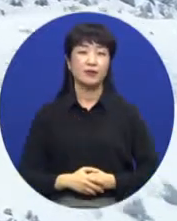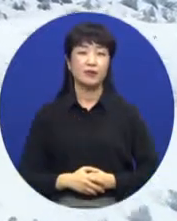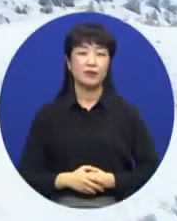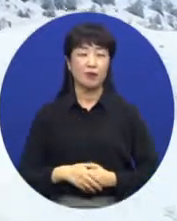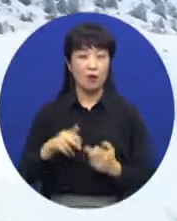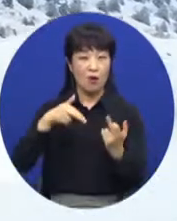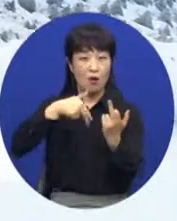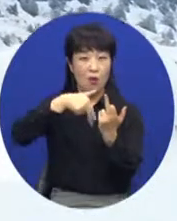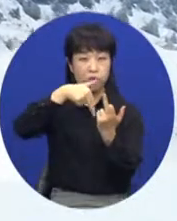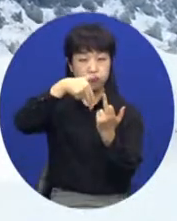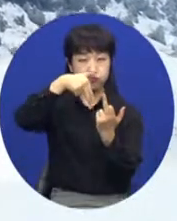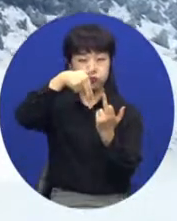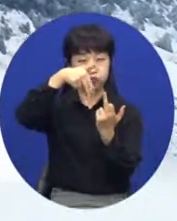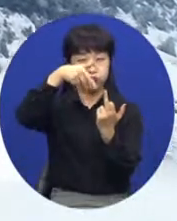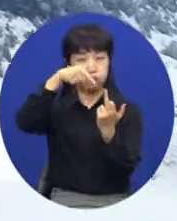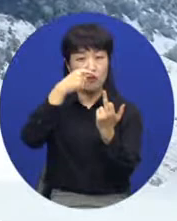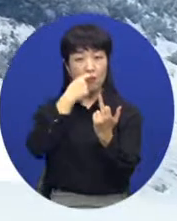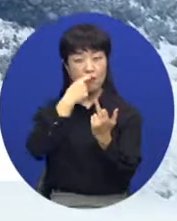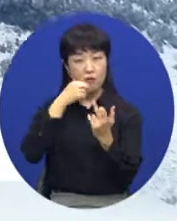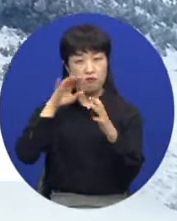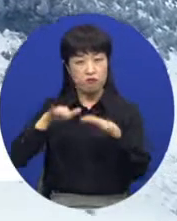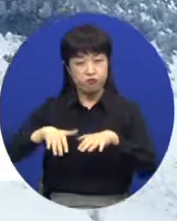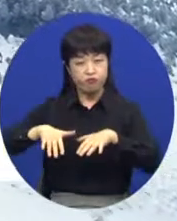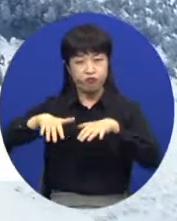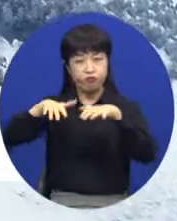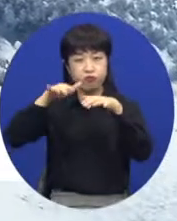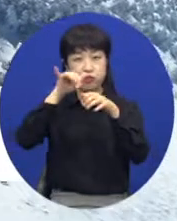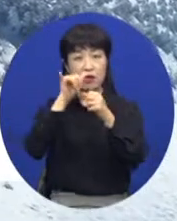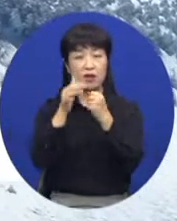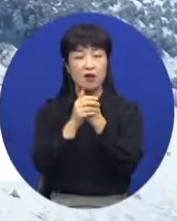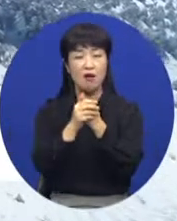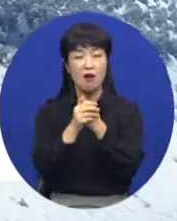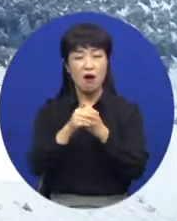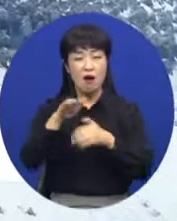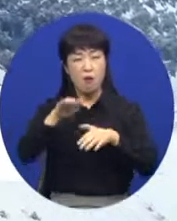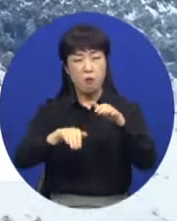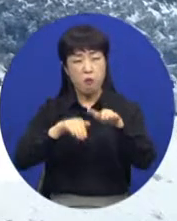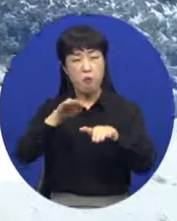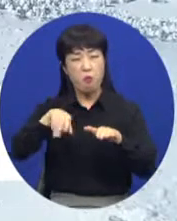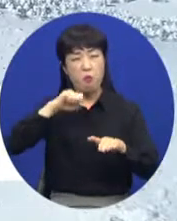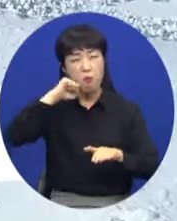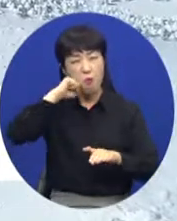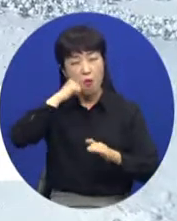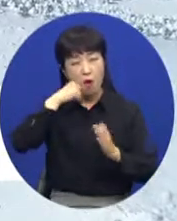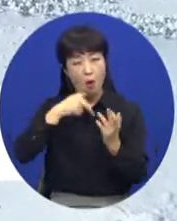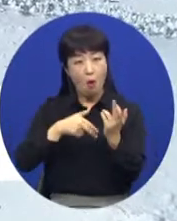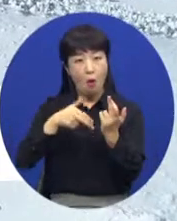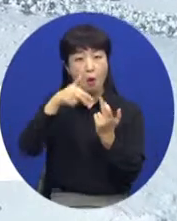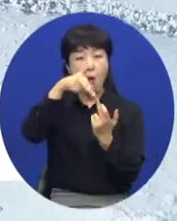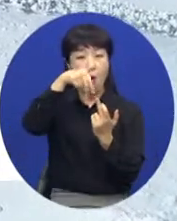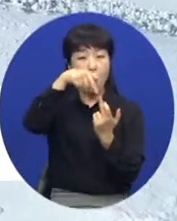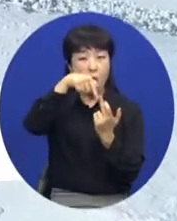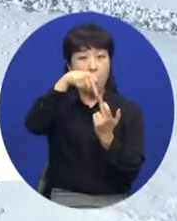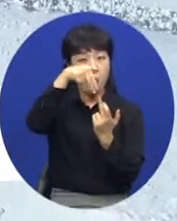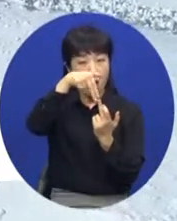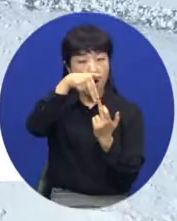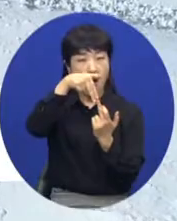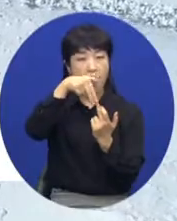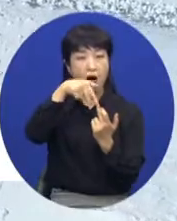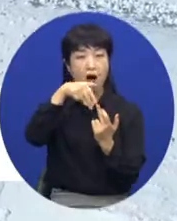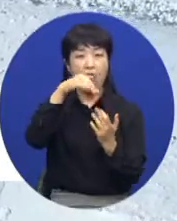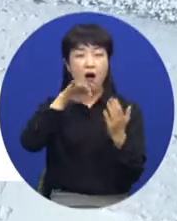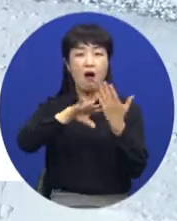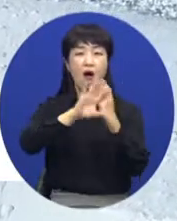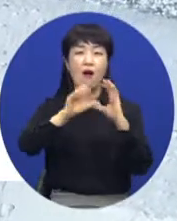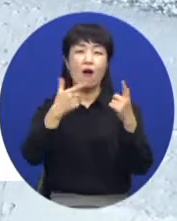올라올때 조모 누 많이 쌓여 가지고 좀 발이 빨아서 힘들었는데 그래도 올라가 보니까 되게 이국적이고 왁 눈 덮인